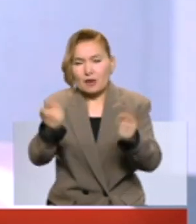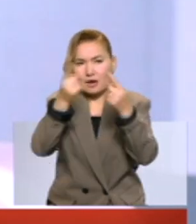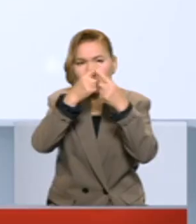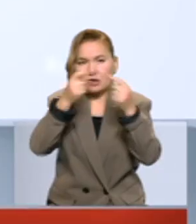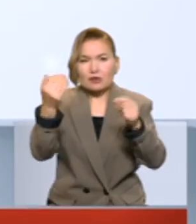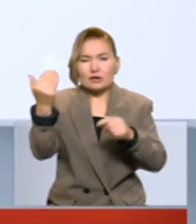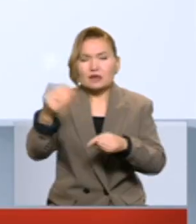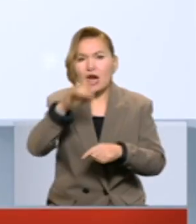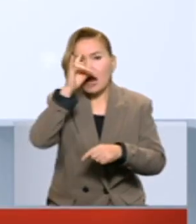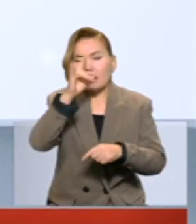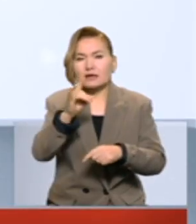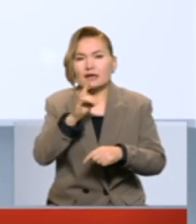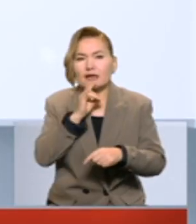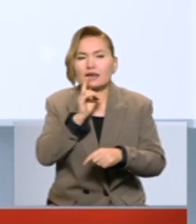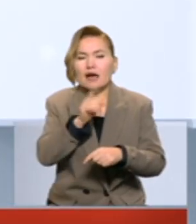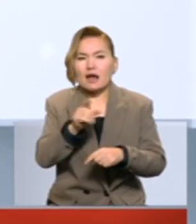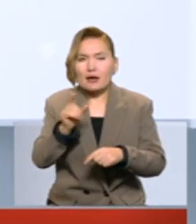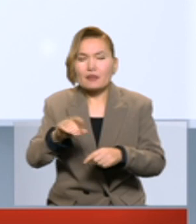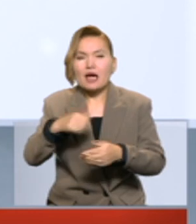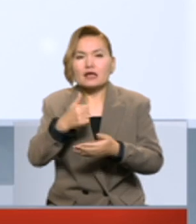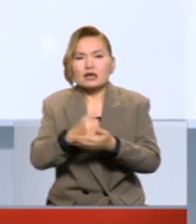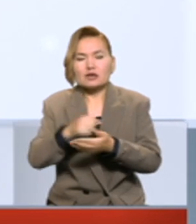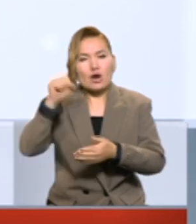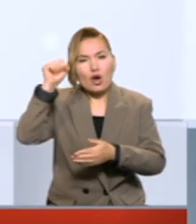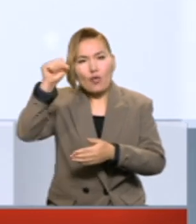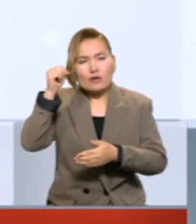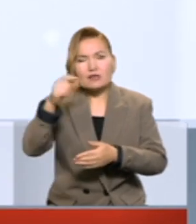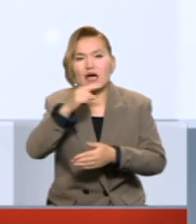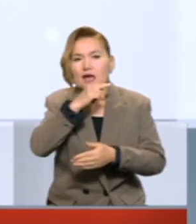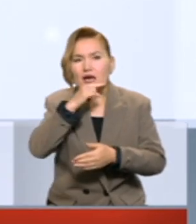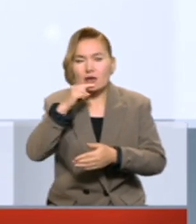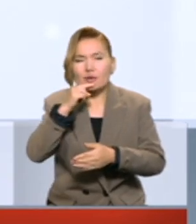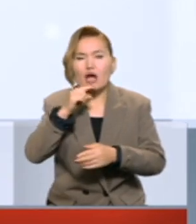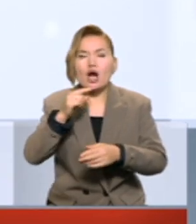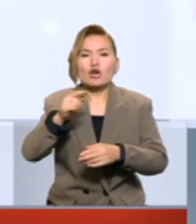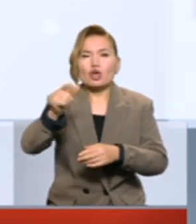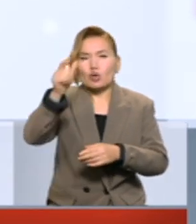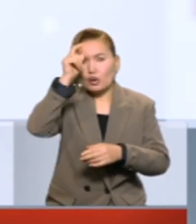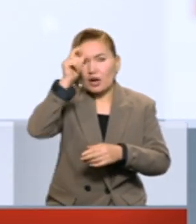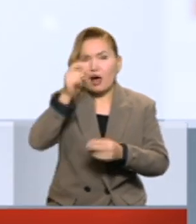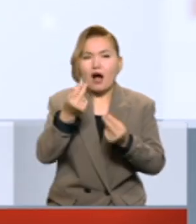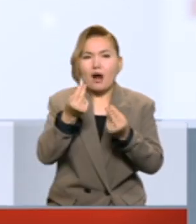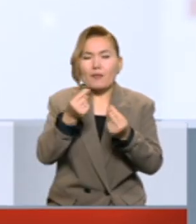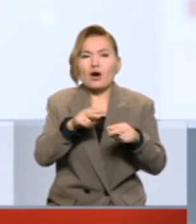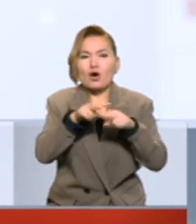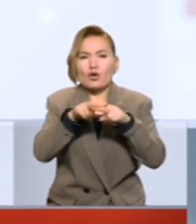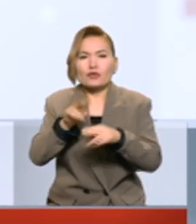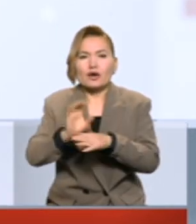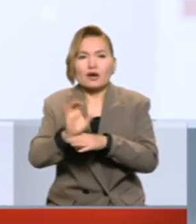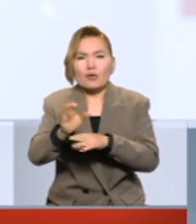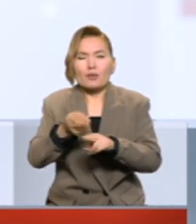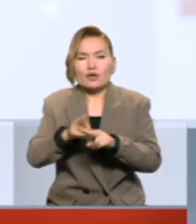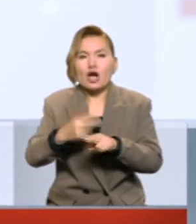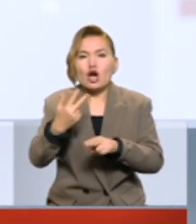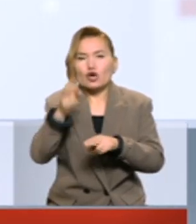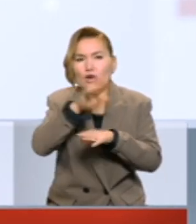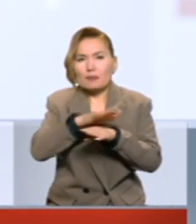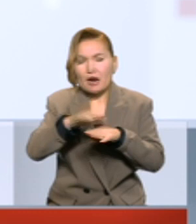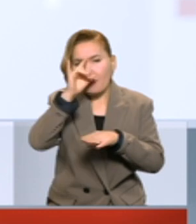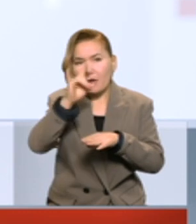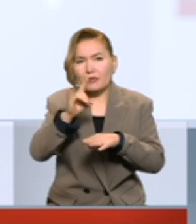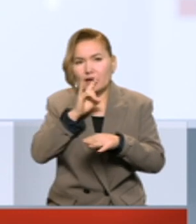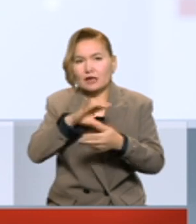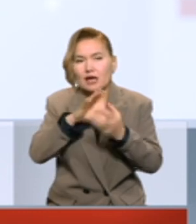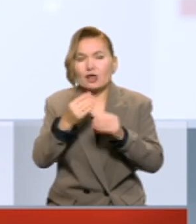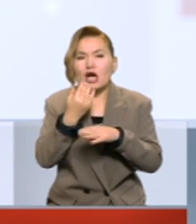кезеттің мәліметтері бойынша қазақстандықтар негізінен Өзбекстанға, Ресейге және Түркияға ақша аударған. Бұл үш мемлекет